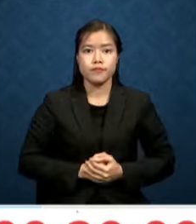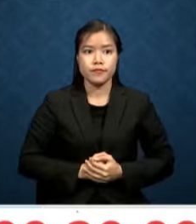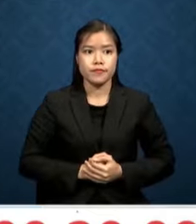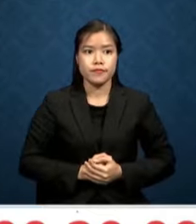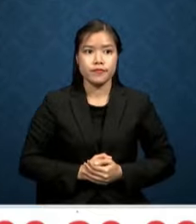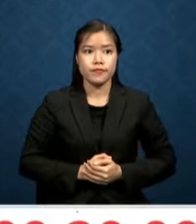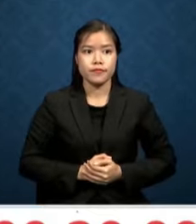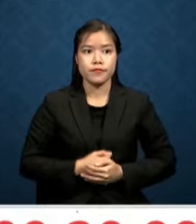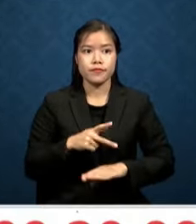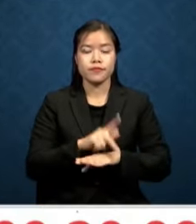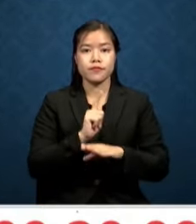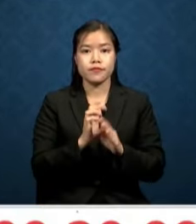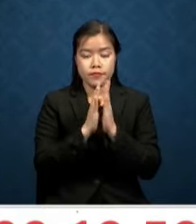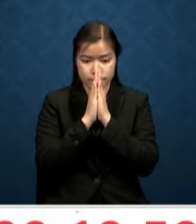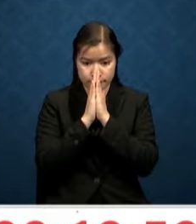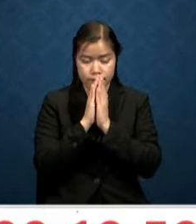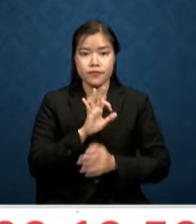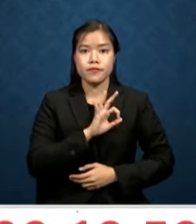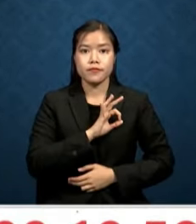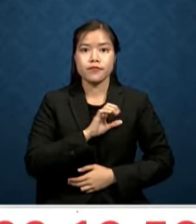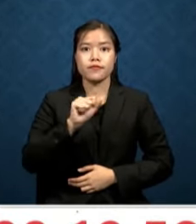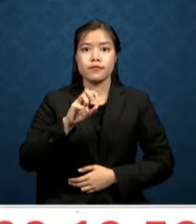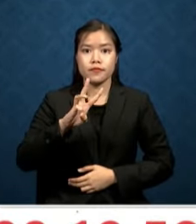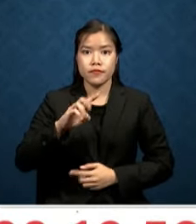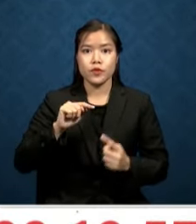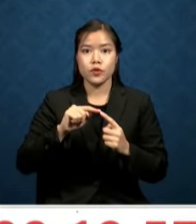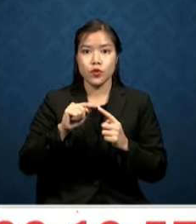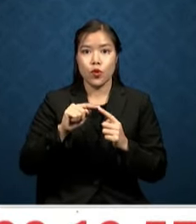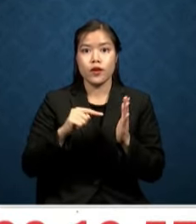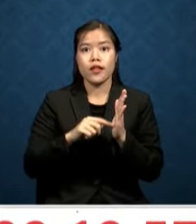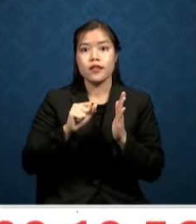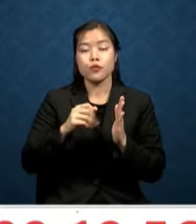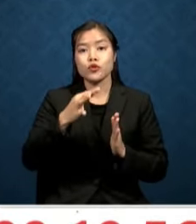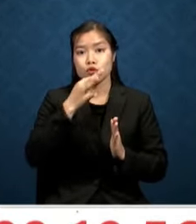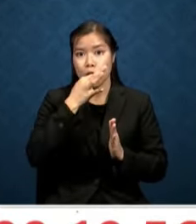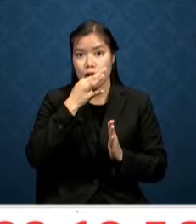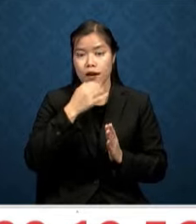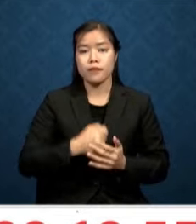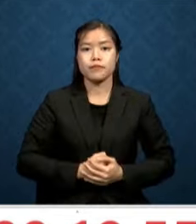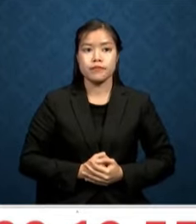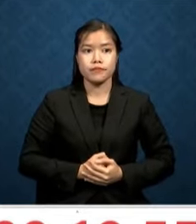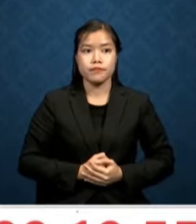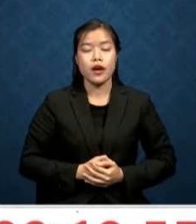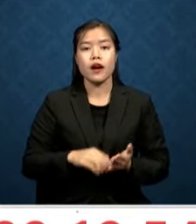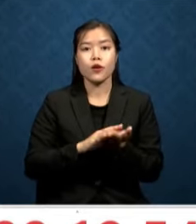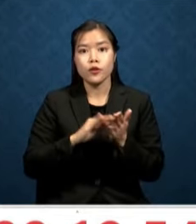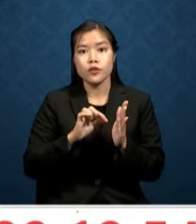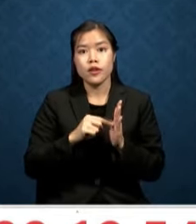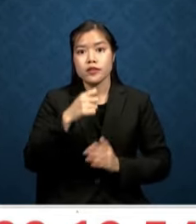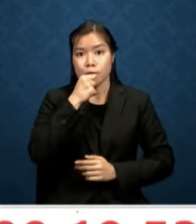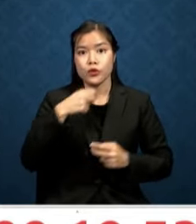เดวฤทธิ์มณีฉายสมาชิกวุฒิสภากลุ่มสื่อสารมวลชนจังหวัดสมุทรสงครามก่อนอื่นผมต้องขอขอบพระคุณอย่างสูงนะครับที่ท่านรัฐมน